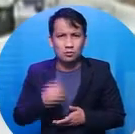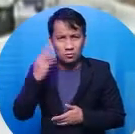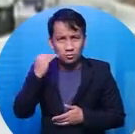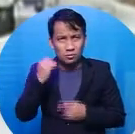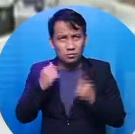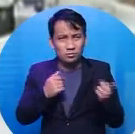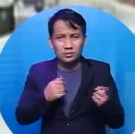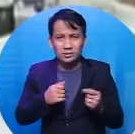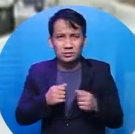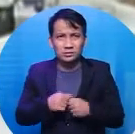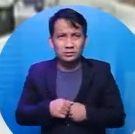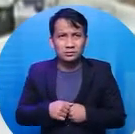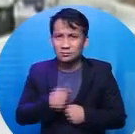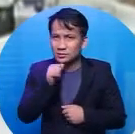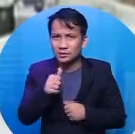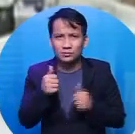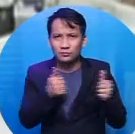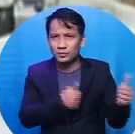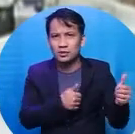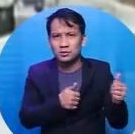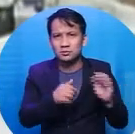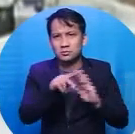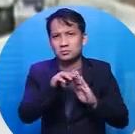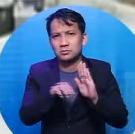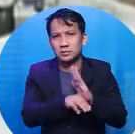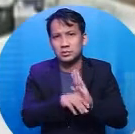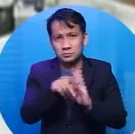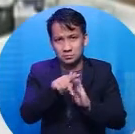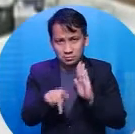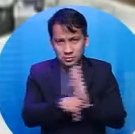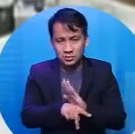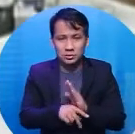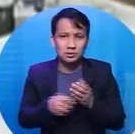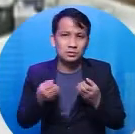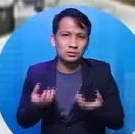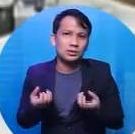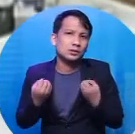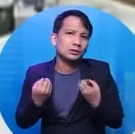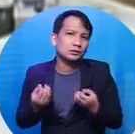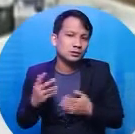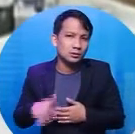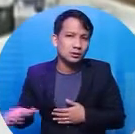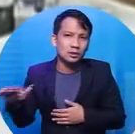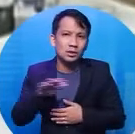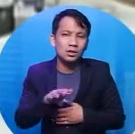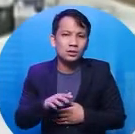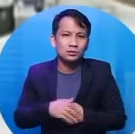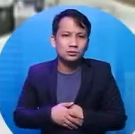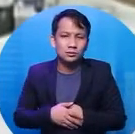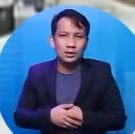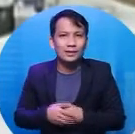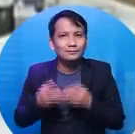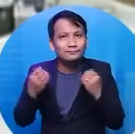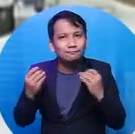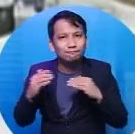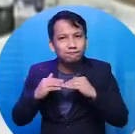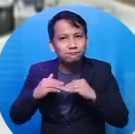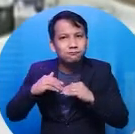because you did not follow rules. Hindi ganun karami yan. You have the